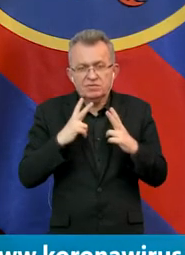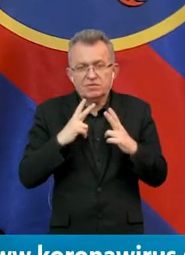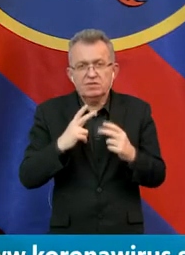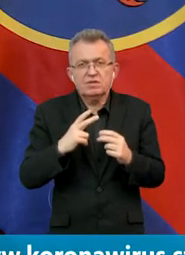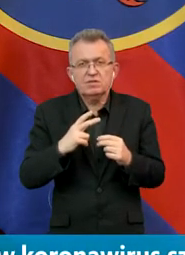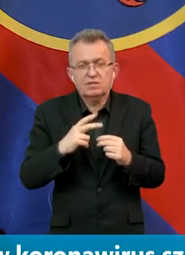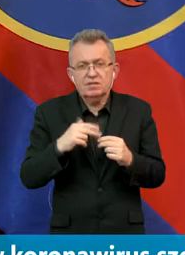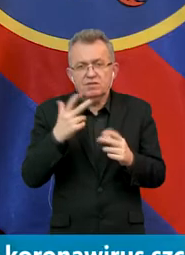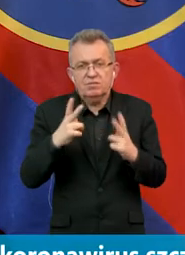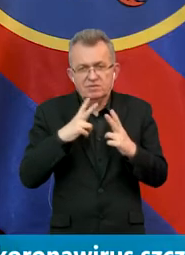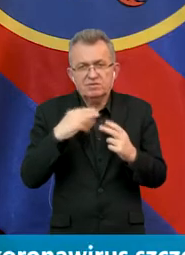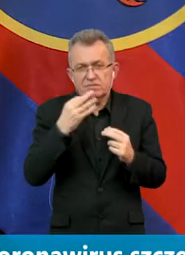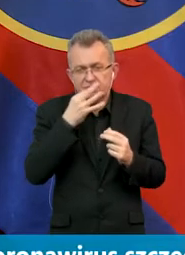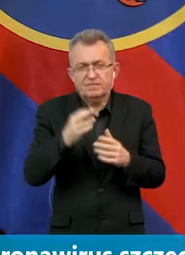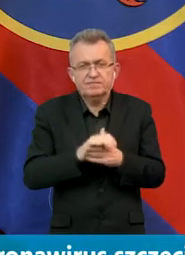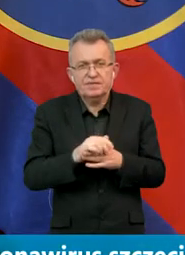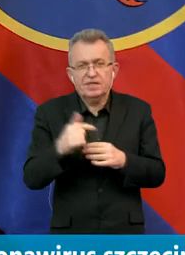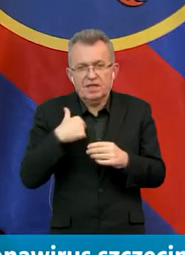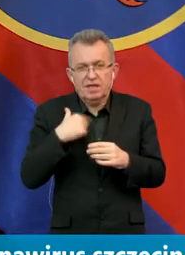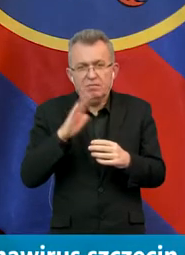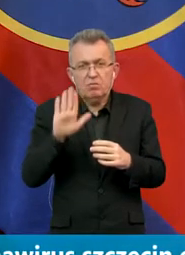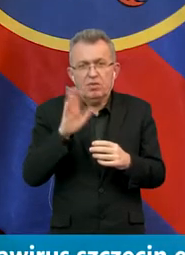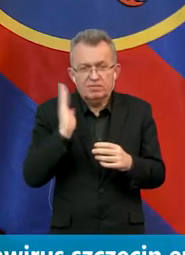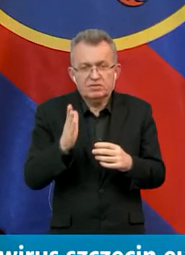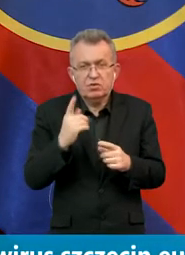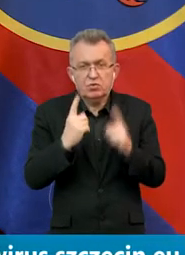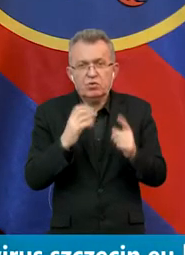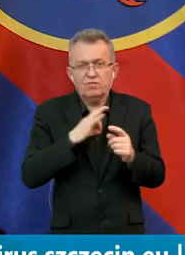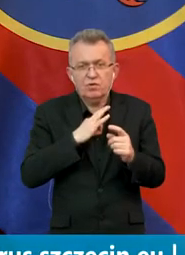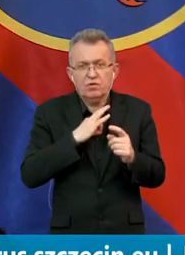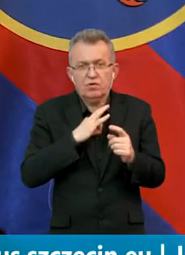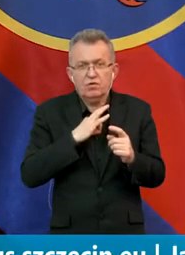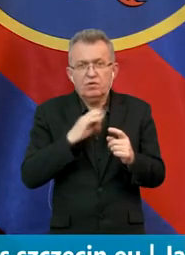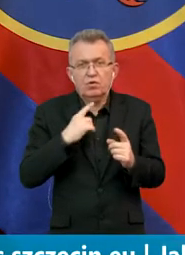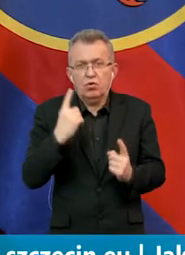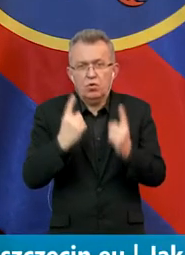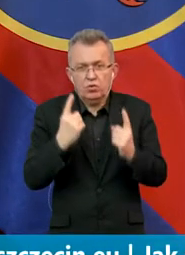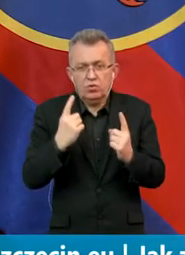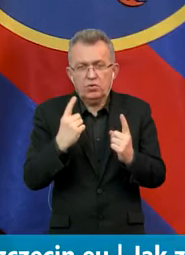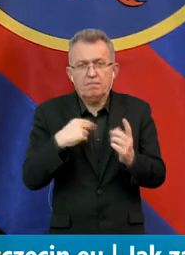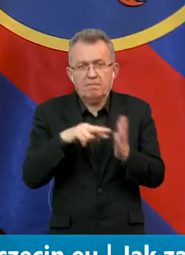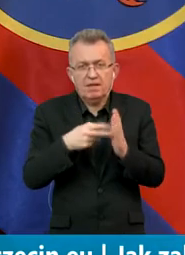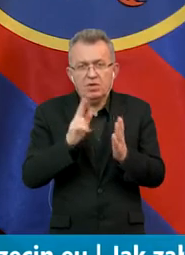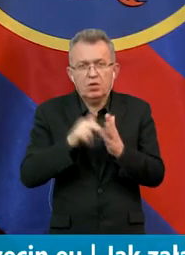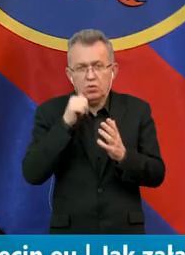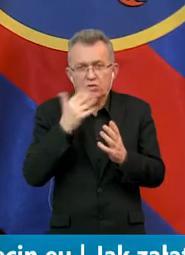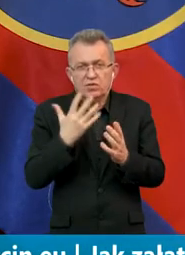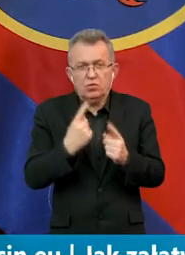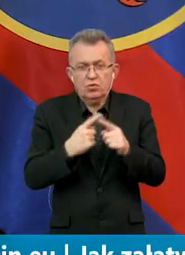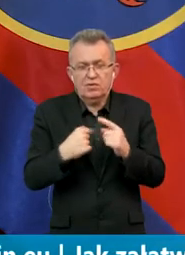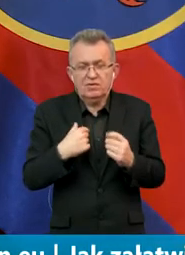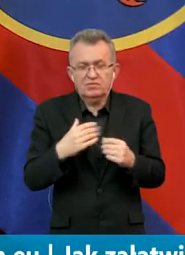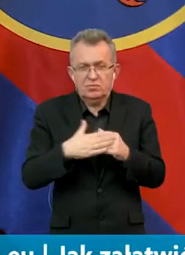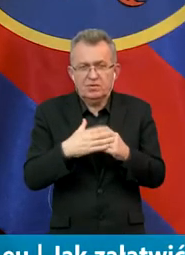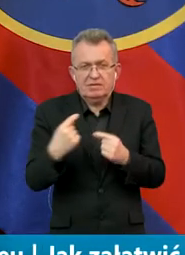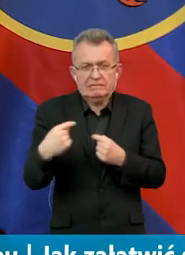O, dziękuję panie Jarku za to pytanie. Ja, jeśli będzie pogoda, poświęcę trochę czasu w swoim ogrodzie, taki plan mam na jutro. Żona